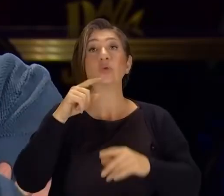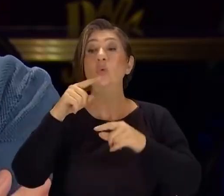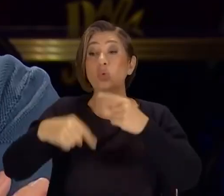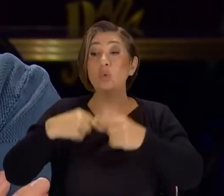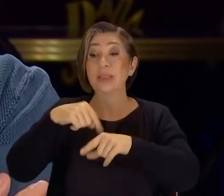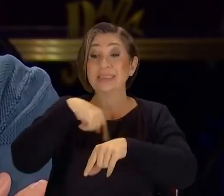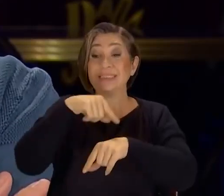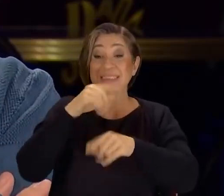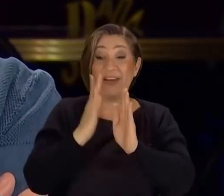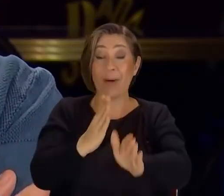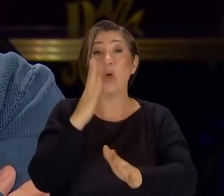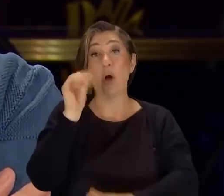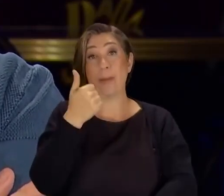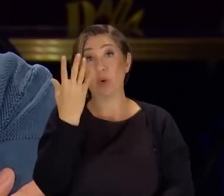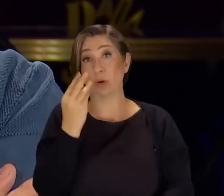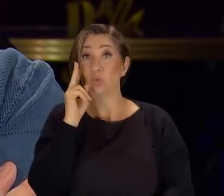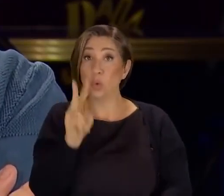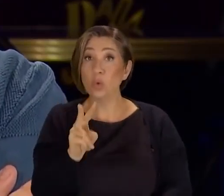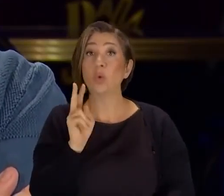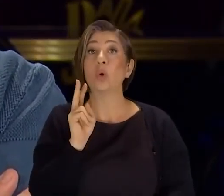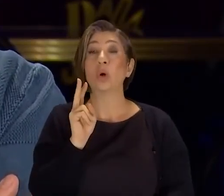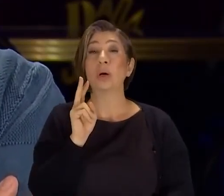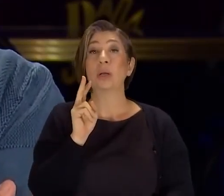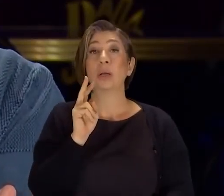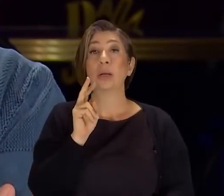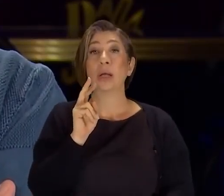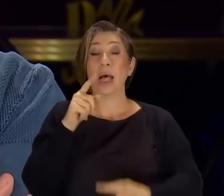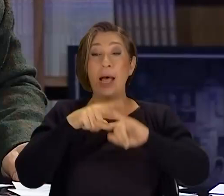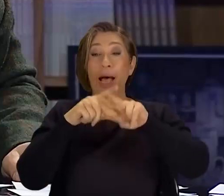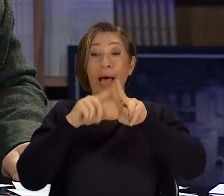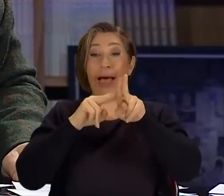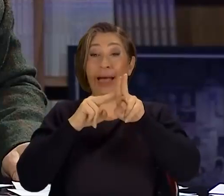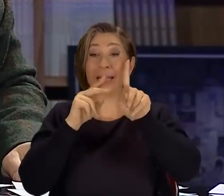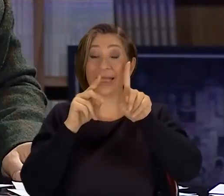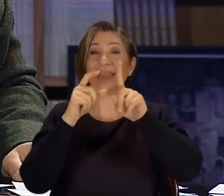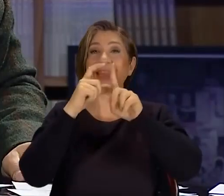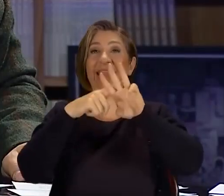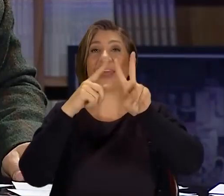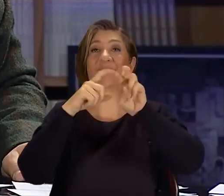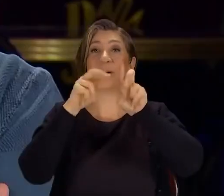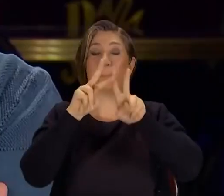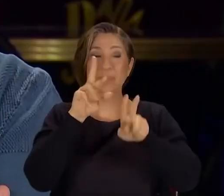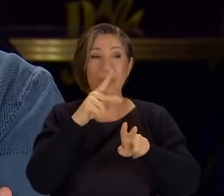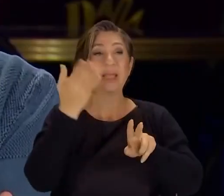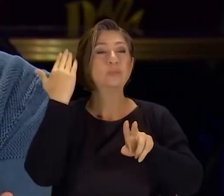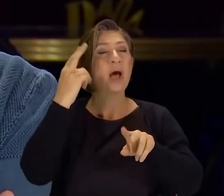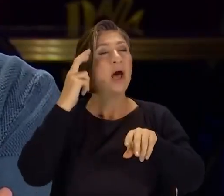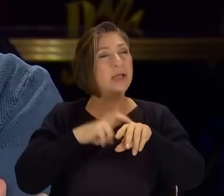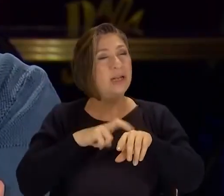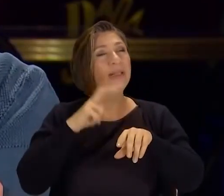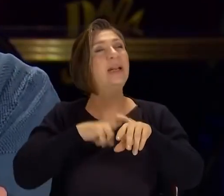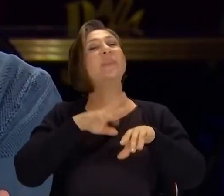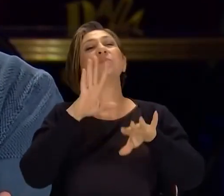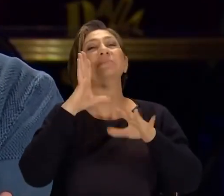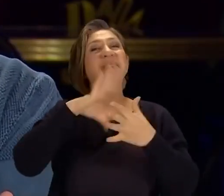devamı falan önemli gözükür biyolojide Şimdi biz de Hakkı Devrim gibi geçmişte hatırladığımız hatırlamadığımız